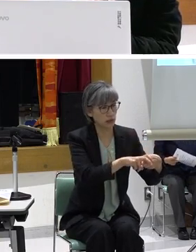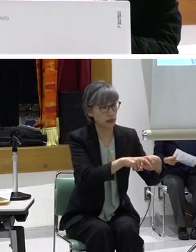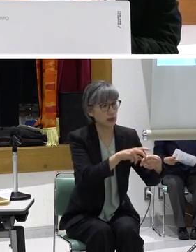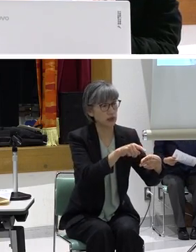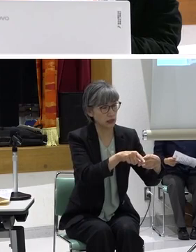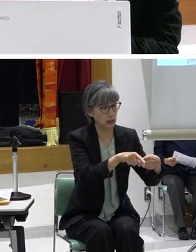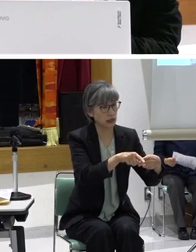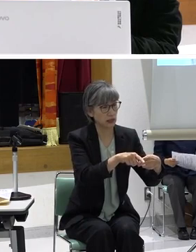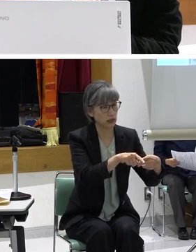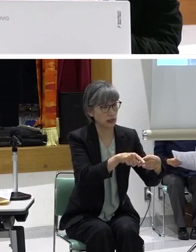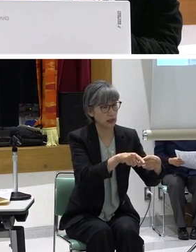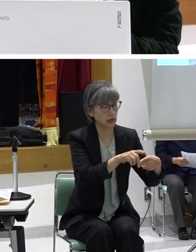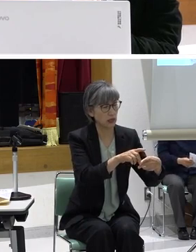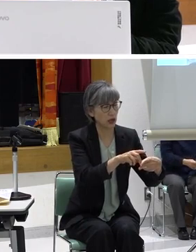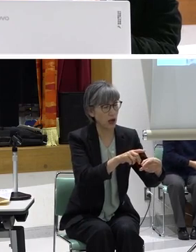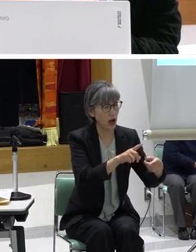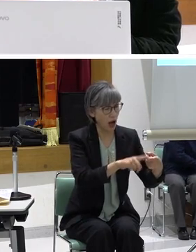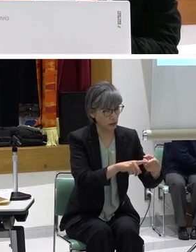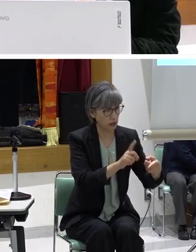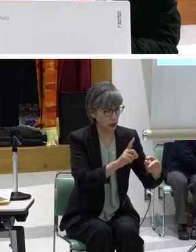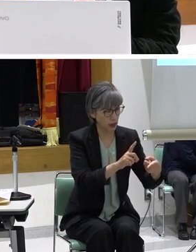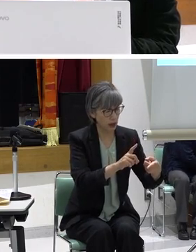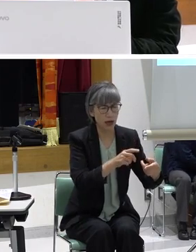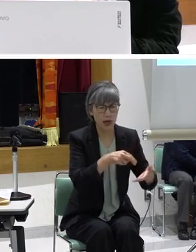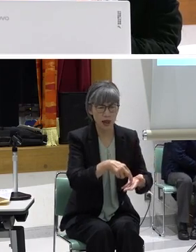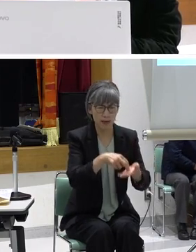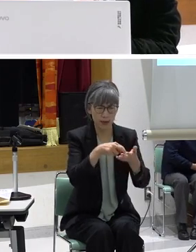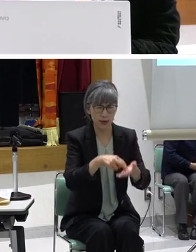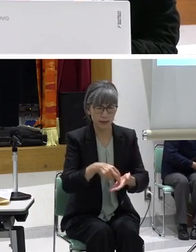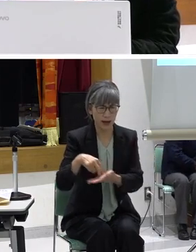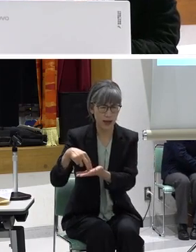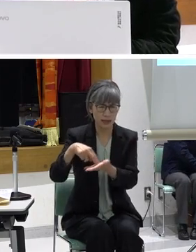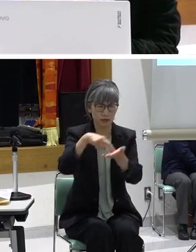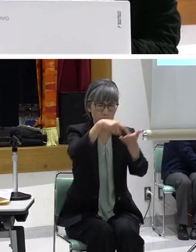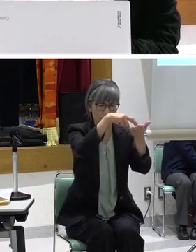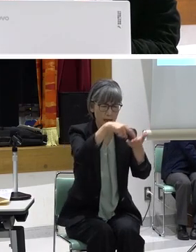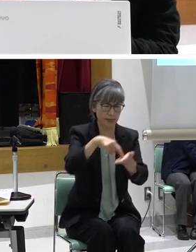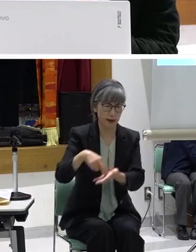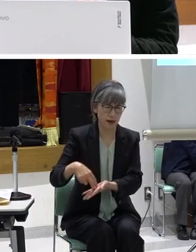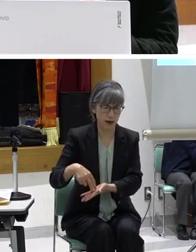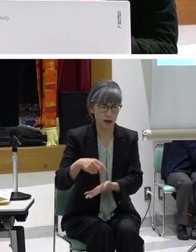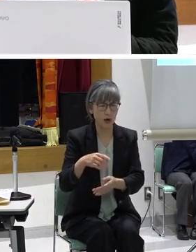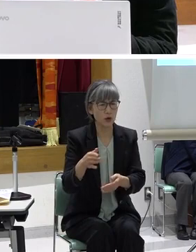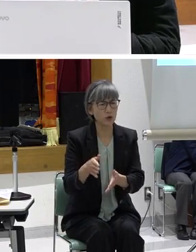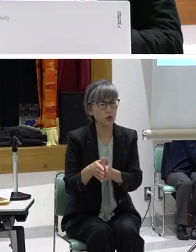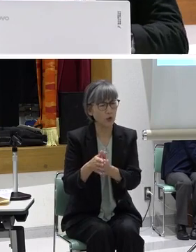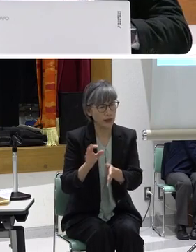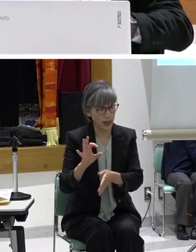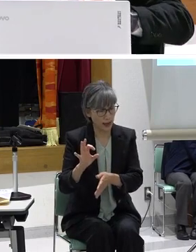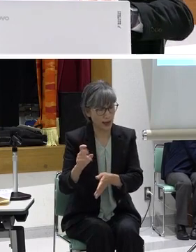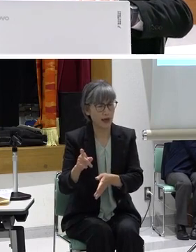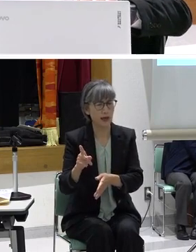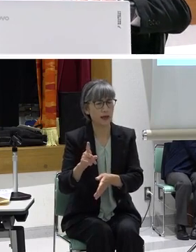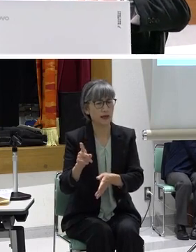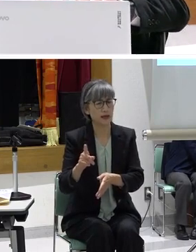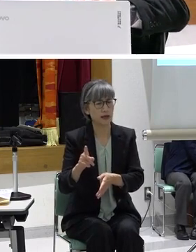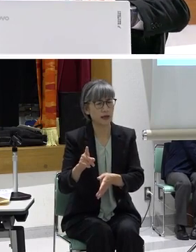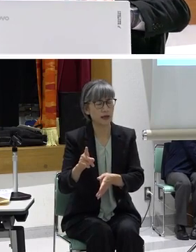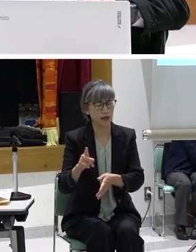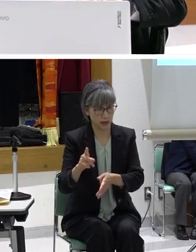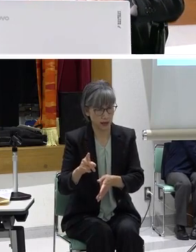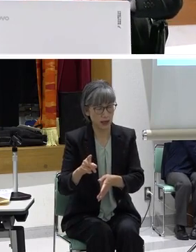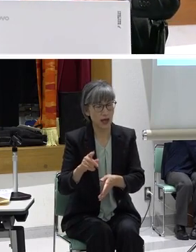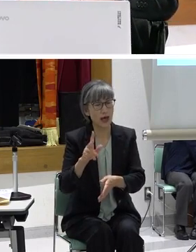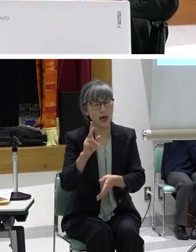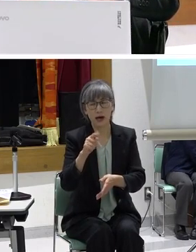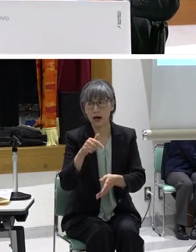方、エレベーターエスカレーターのあり方、トイレ、あとカームダウン、クール